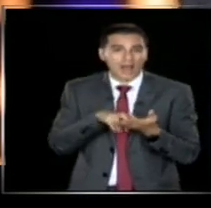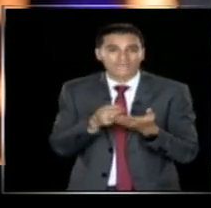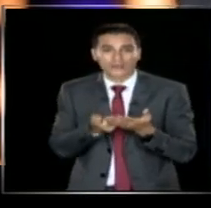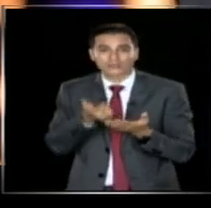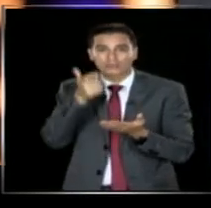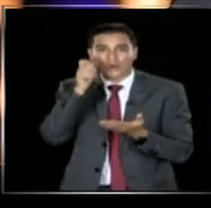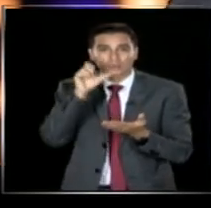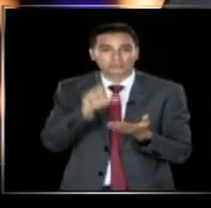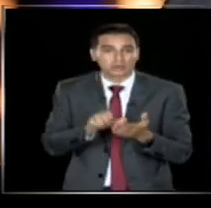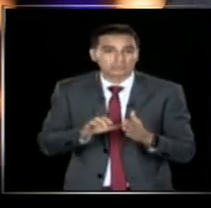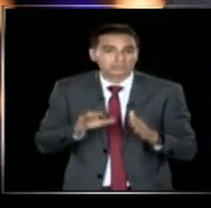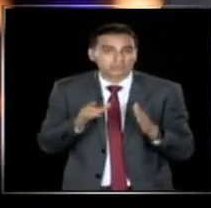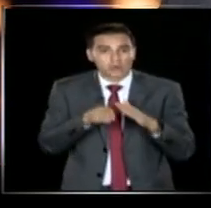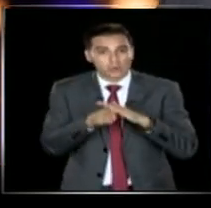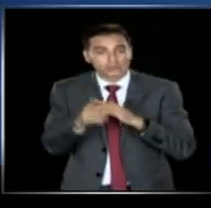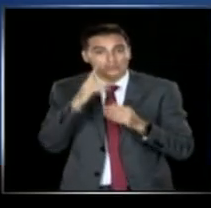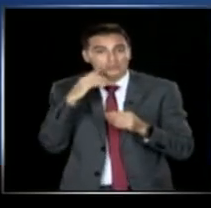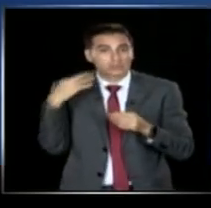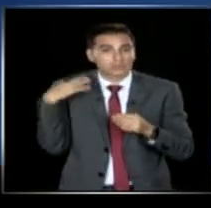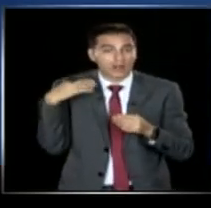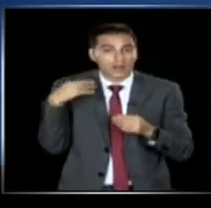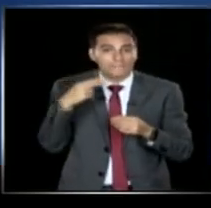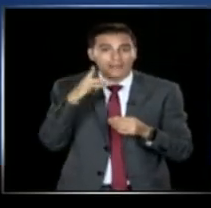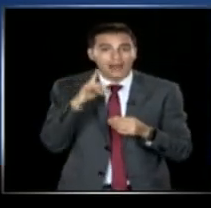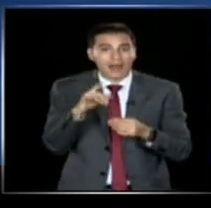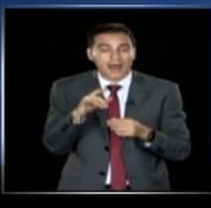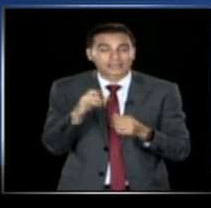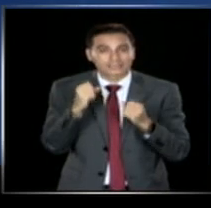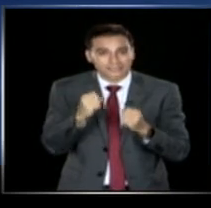يعني هتكمل فيها يا لا مفيش مشاكل. ساك علي